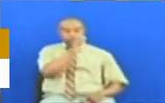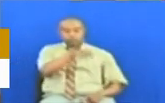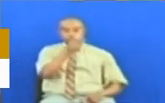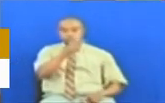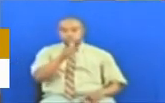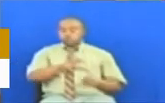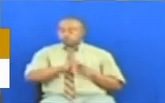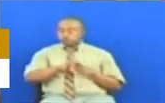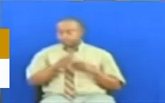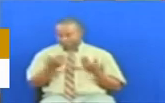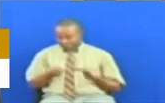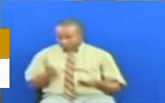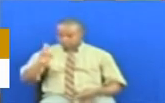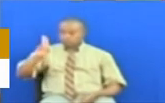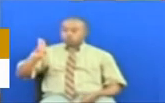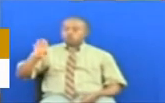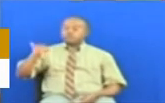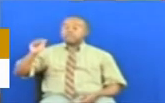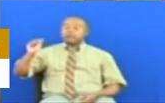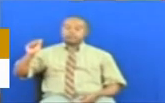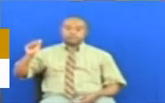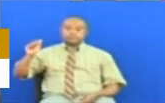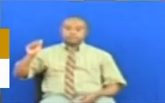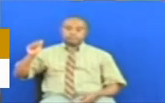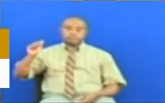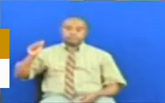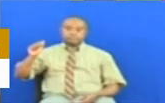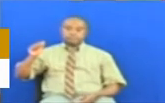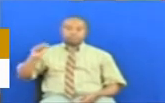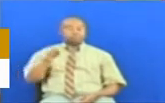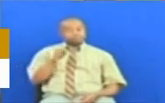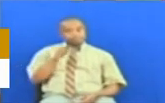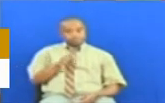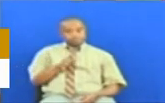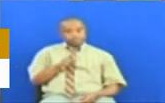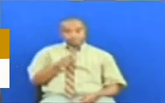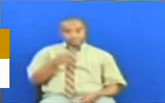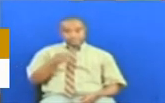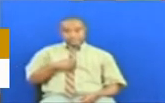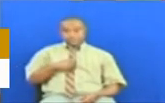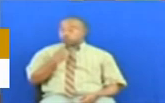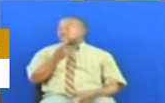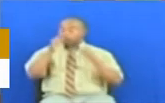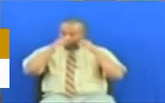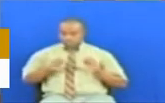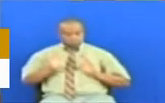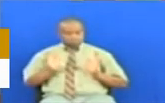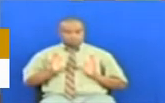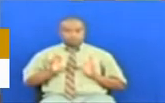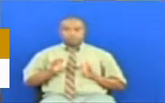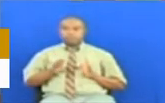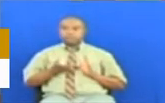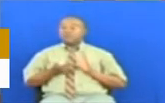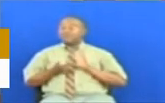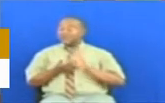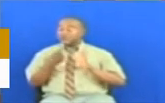ubia. Tulichokiona sisi pale mwanzo tusikiruhusu ni ile kuweka hiyo iwe ni lazima, kwa sababu kama